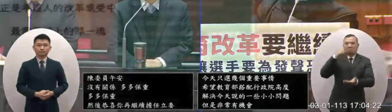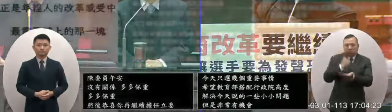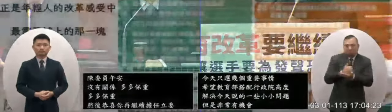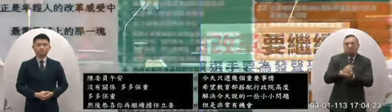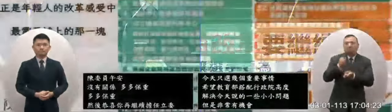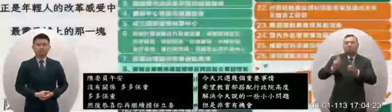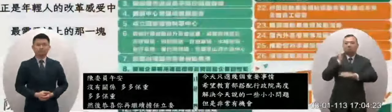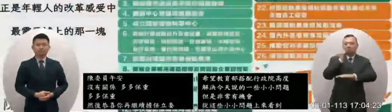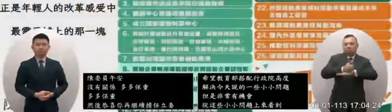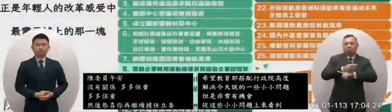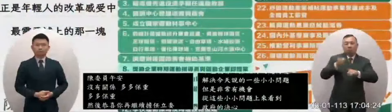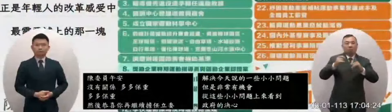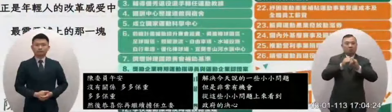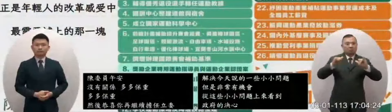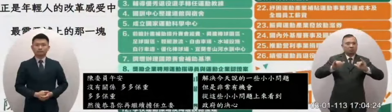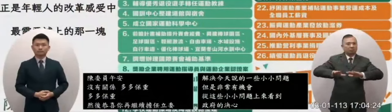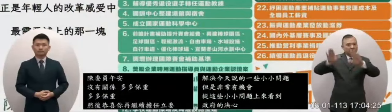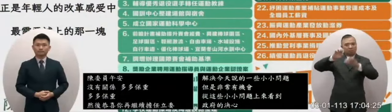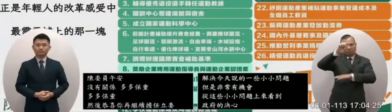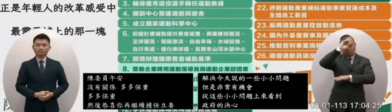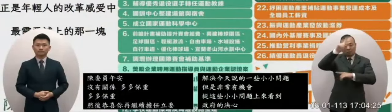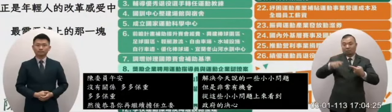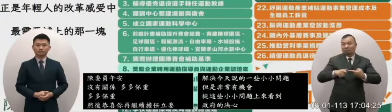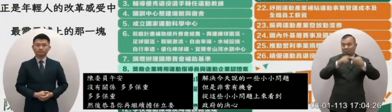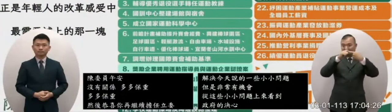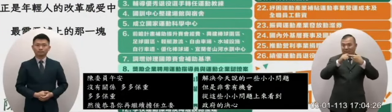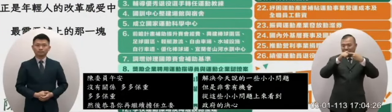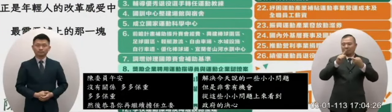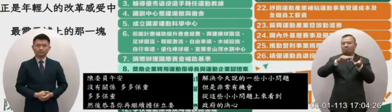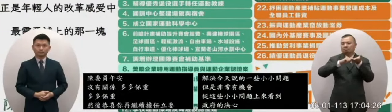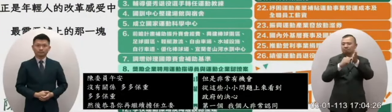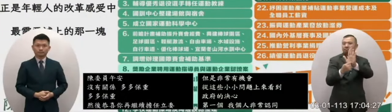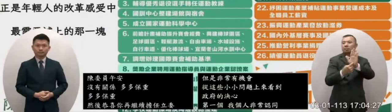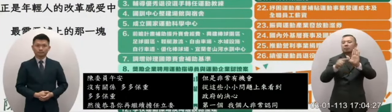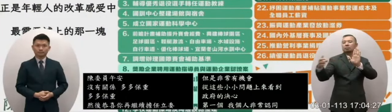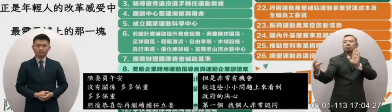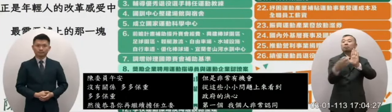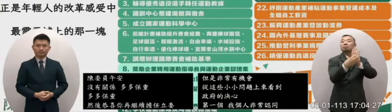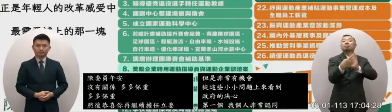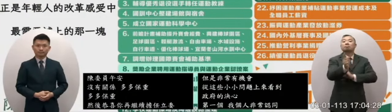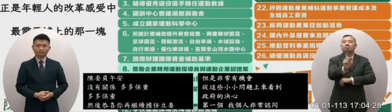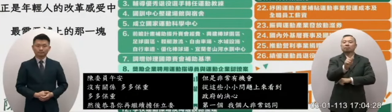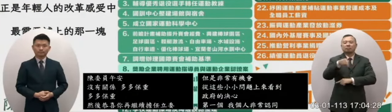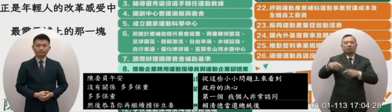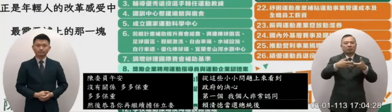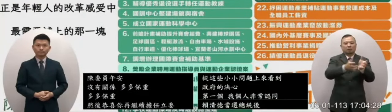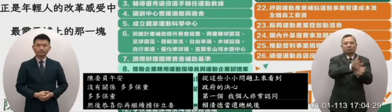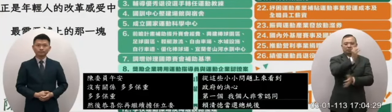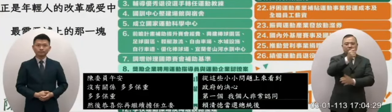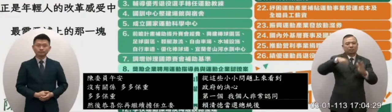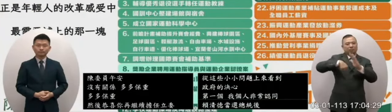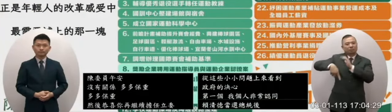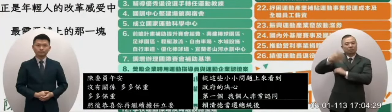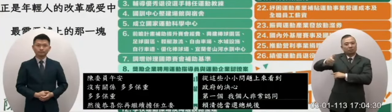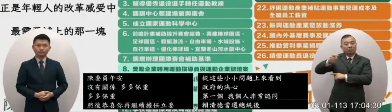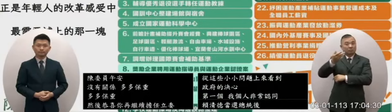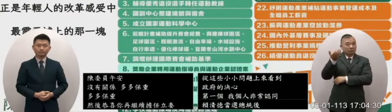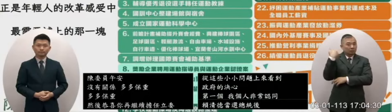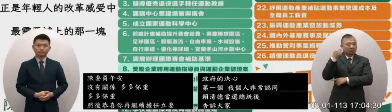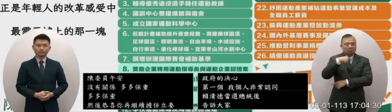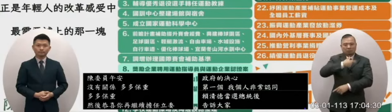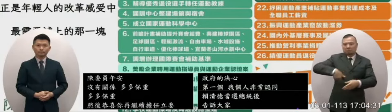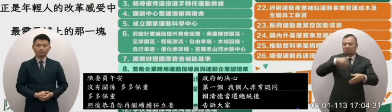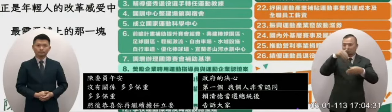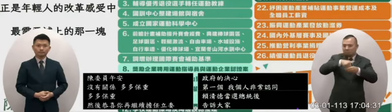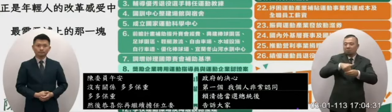个品牌。那这第一名的品牌是什么意思？我想先请部长跟院长看一下， 在选举之前，我们看到体育署有出了一个这个